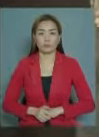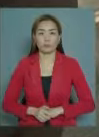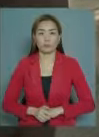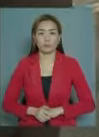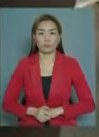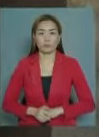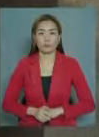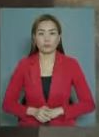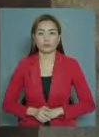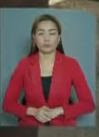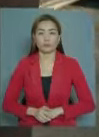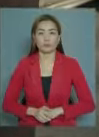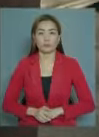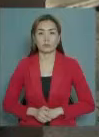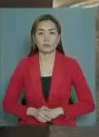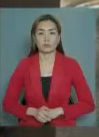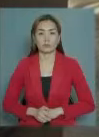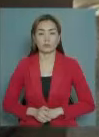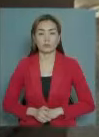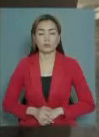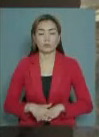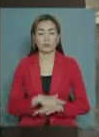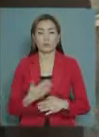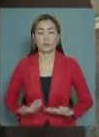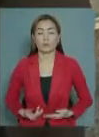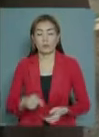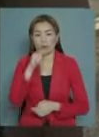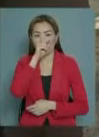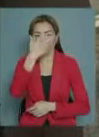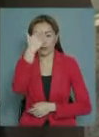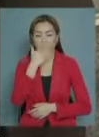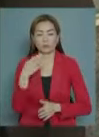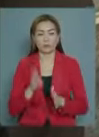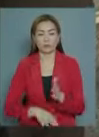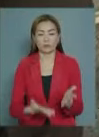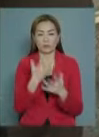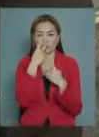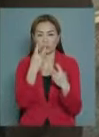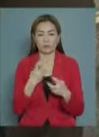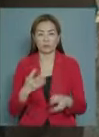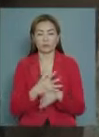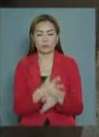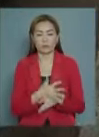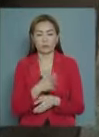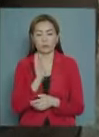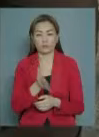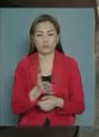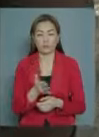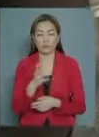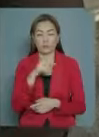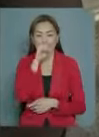Сондай үміттеміз, мына подвалдарды беру, мына халық тұрып жатыр мында мысалы, маса күн істеген мүмкін емес, маңына бара алмайсың күн